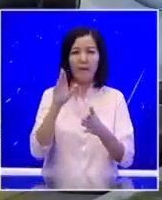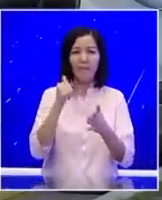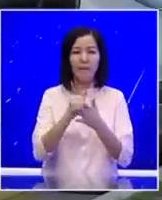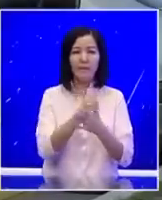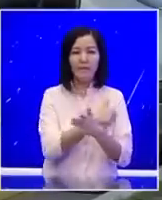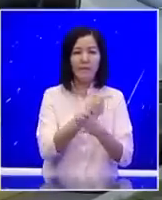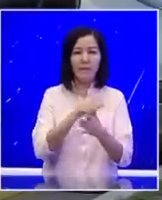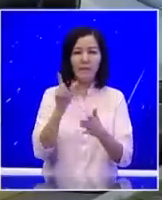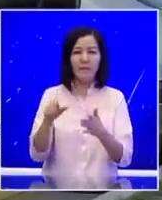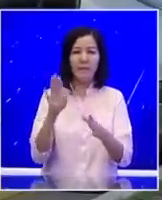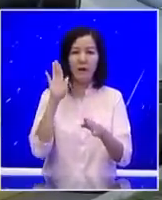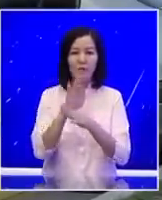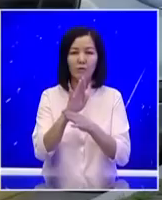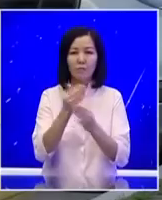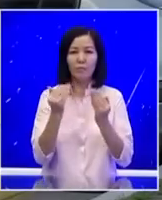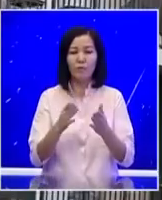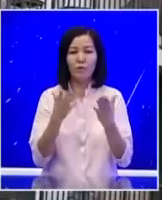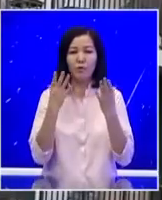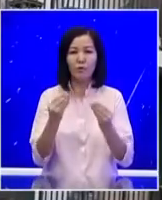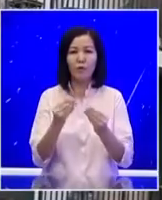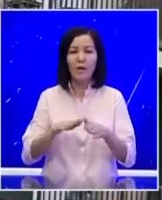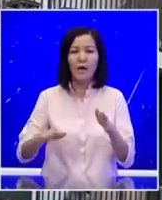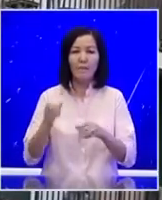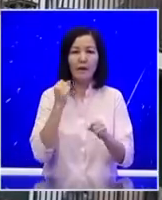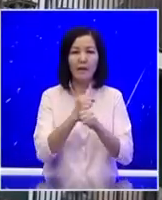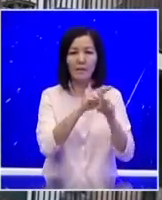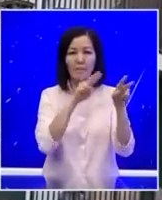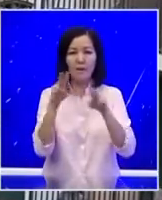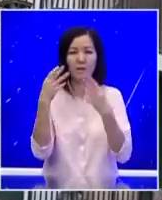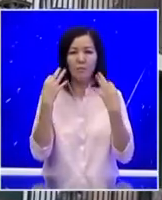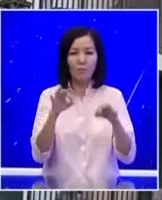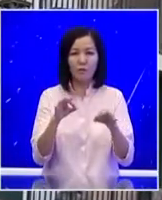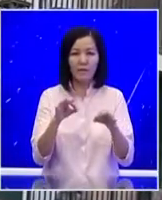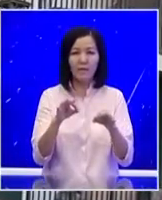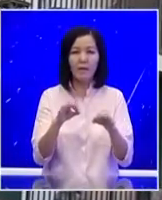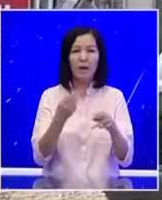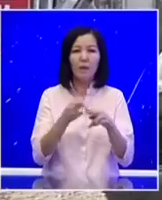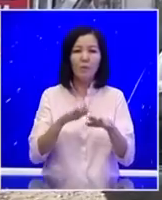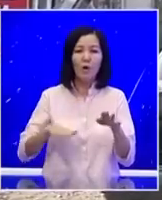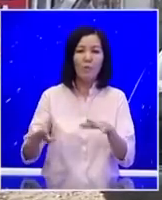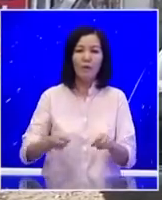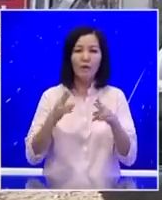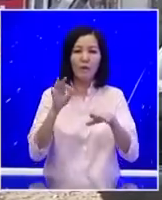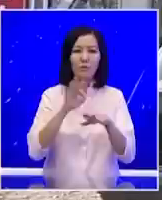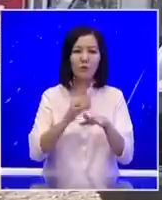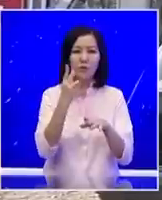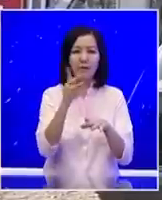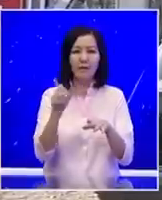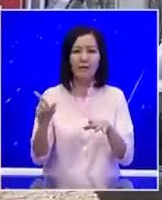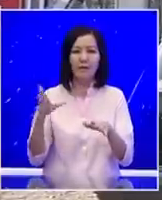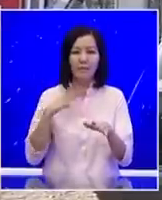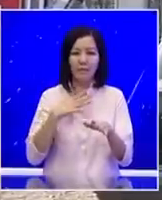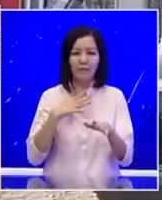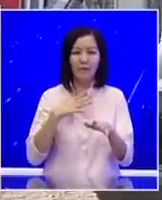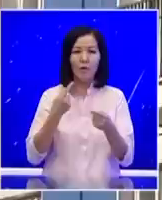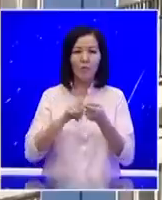санитарлық дәрігерінің қаулысына сәйкес бүгінгі күні аймақ қатаң бақылаудан босатылды. Айта кетейік, бұл аумақтан қауіпті вирус жұқтырған екі адам анықталған